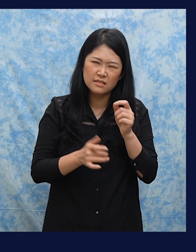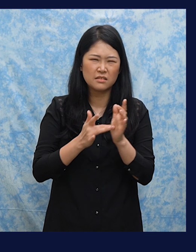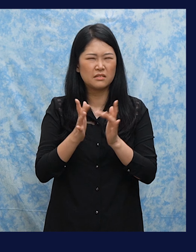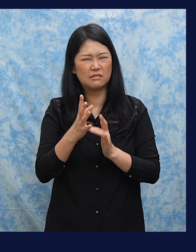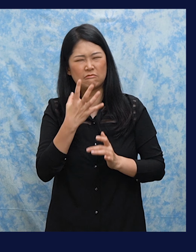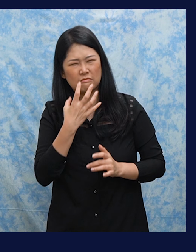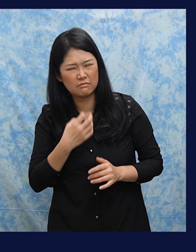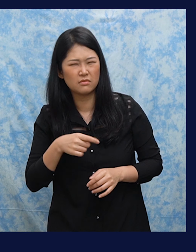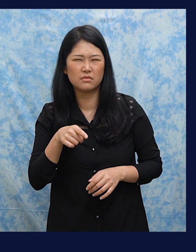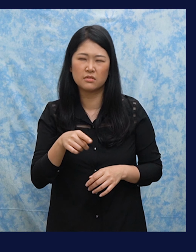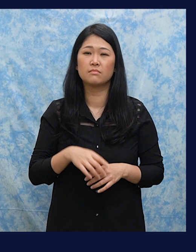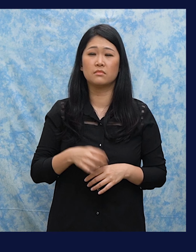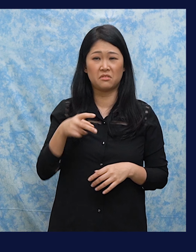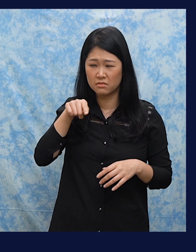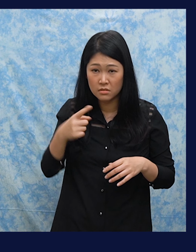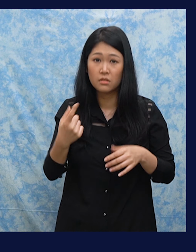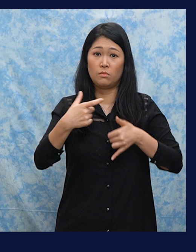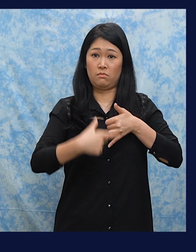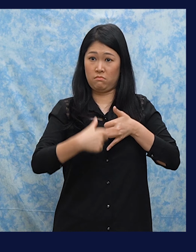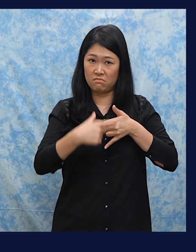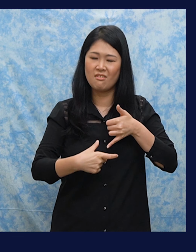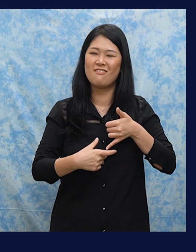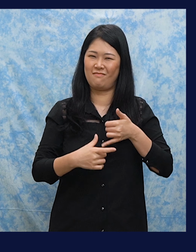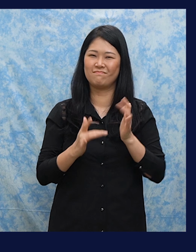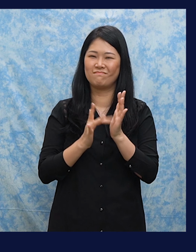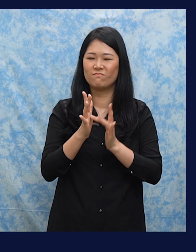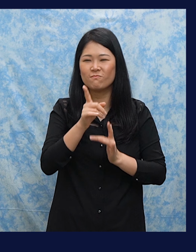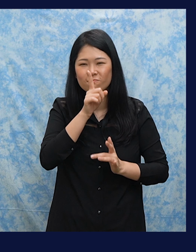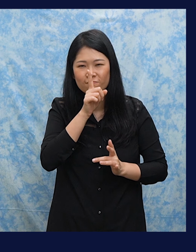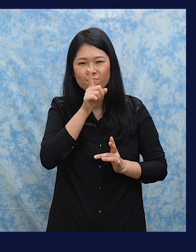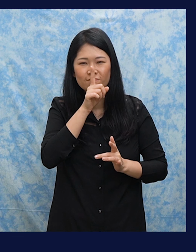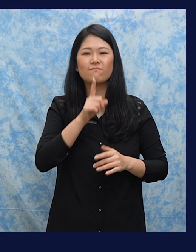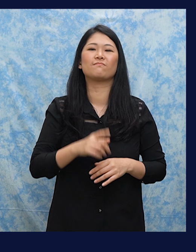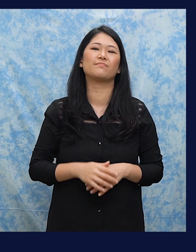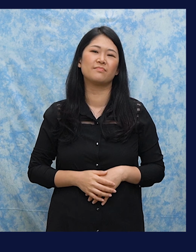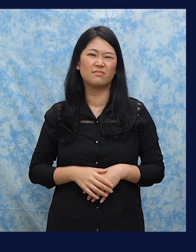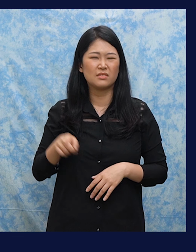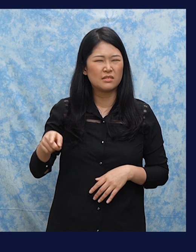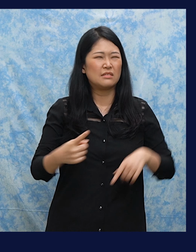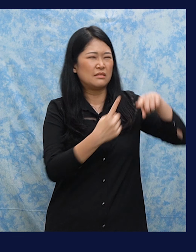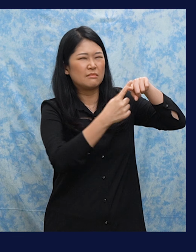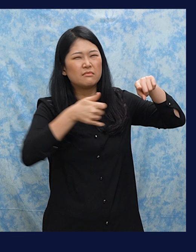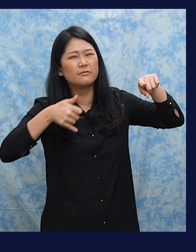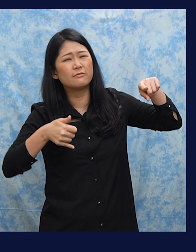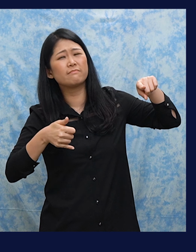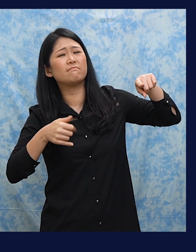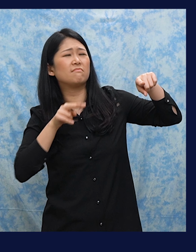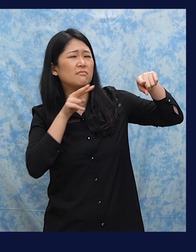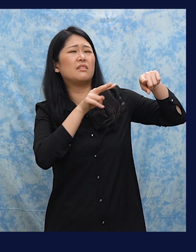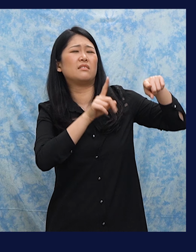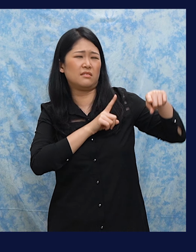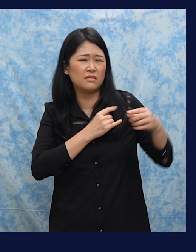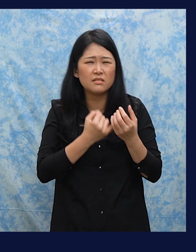耶稣受难的时候，其实当中还有一个角色，就是耶稣的母亲，一直都是站在十字架旁边